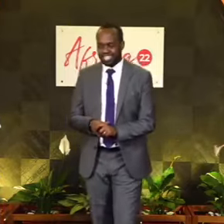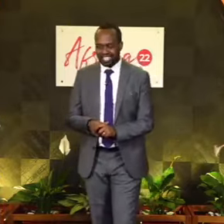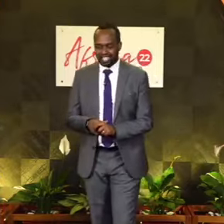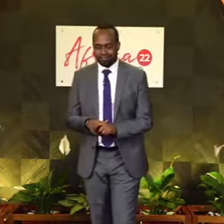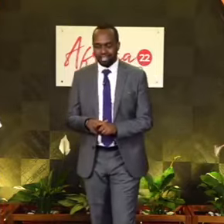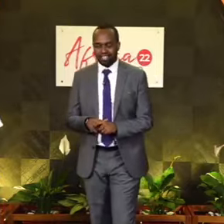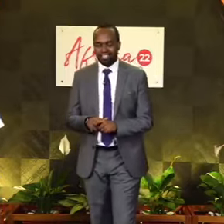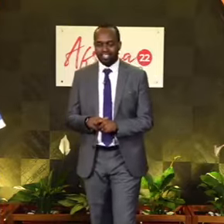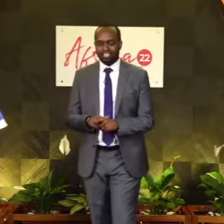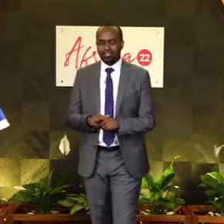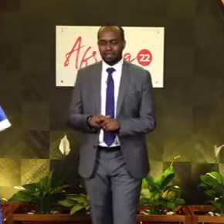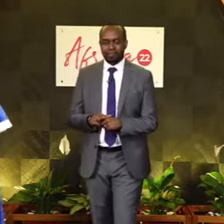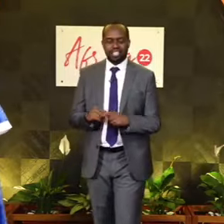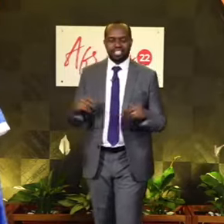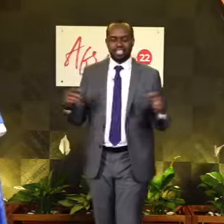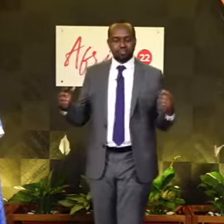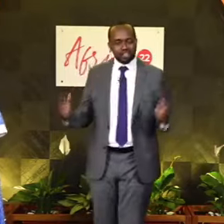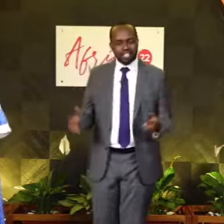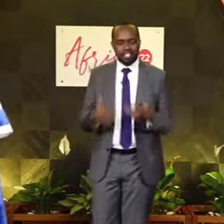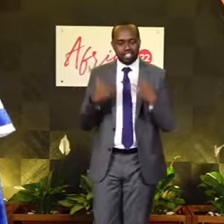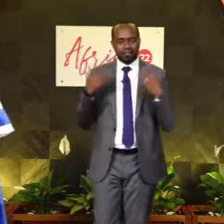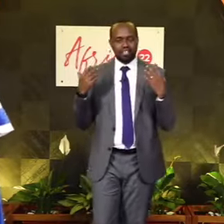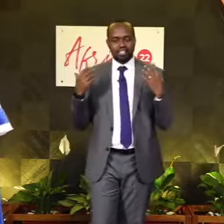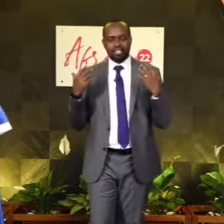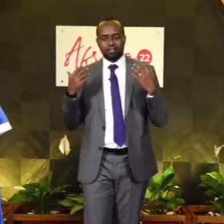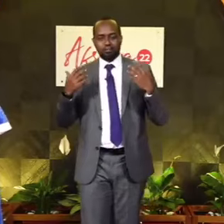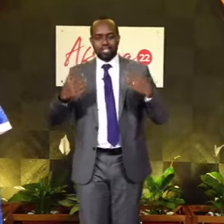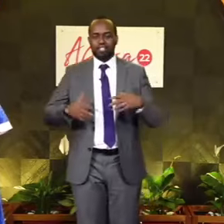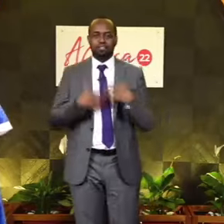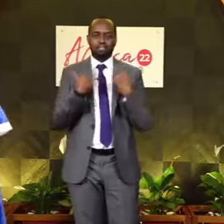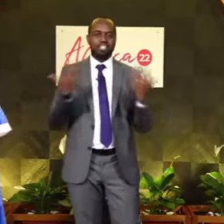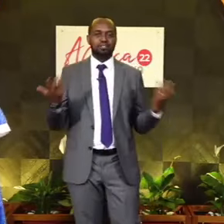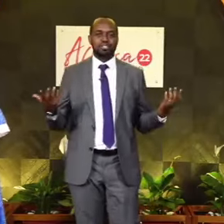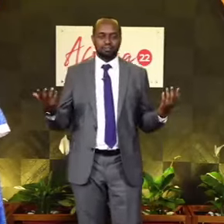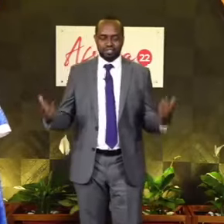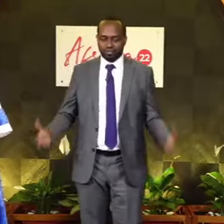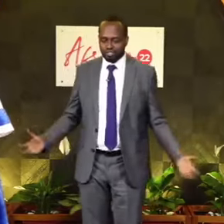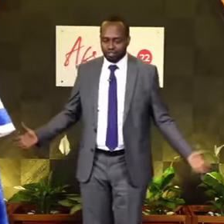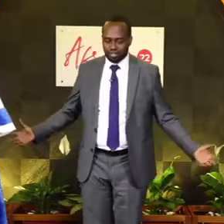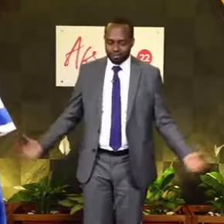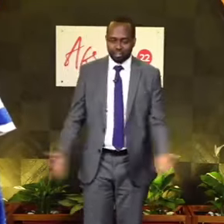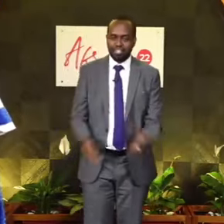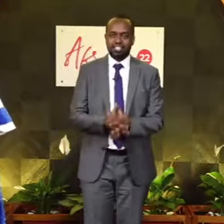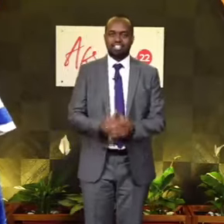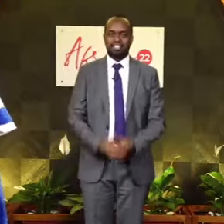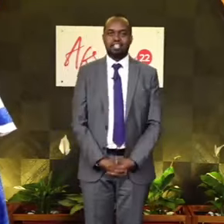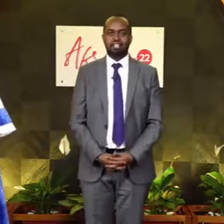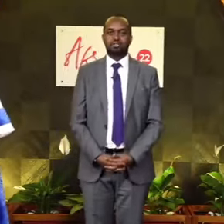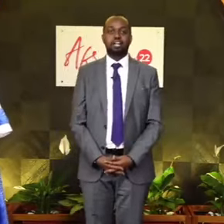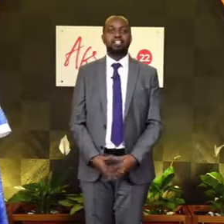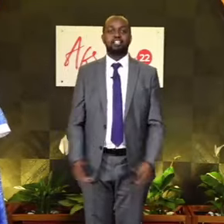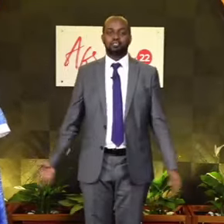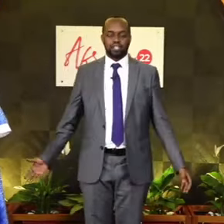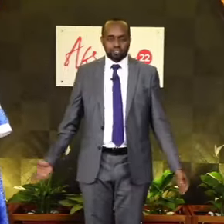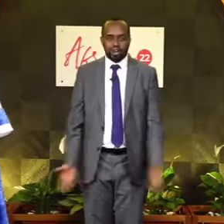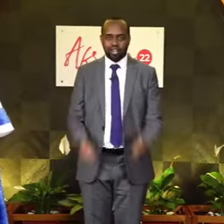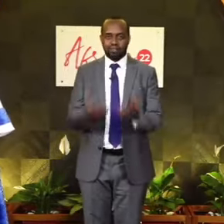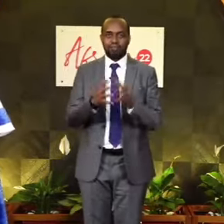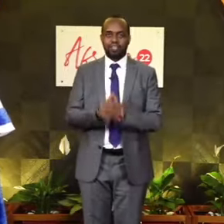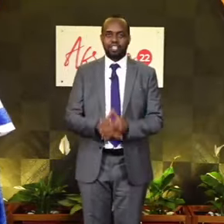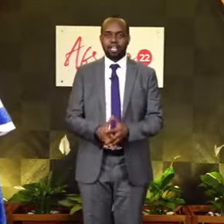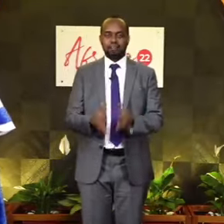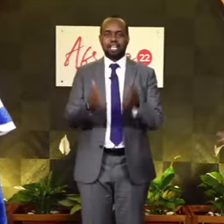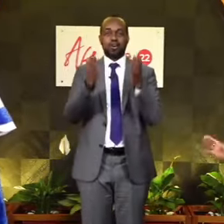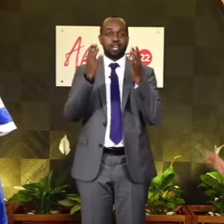Tugahimbaza izina ry'Imana. Twabitangiye tunezerewe umunezero w'iteka uje muri twe duhimbaza. Turangije